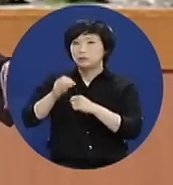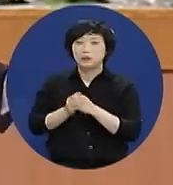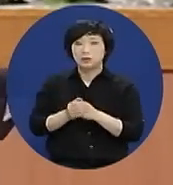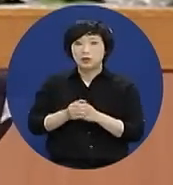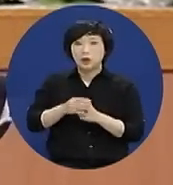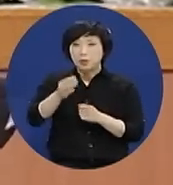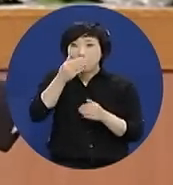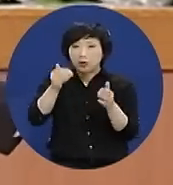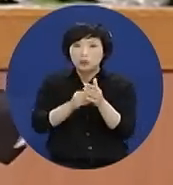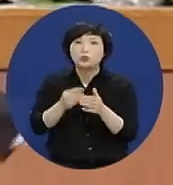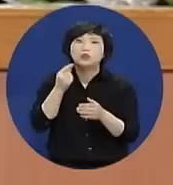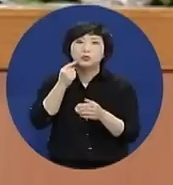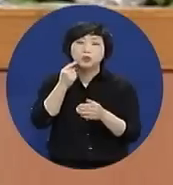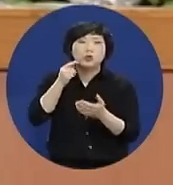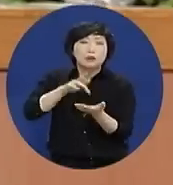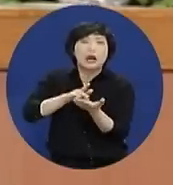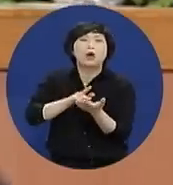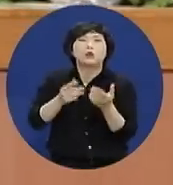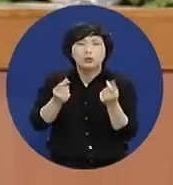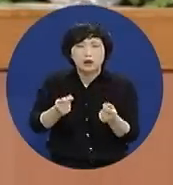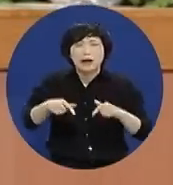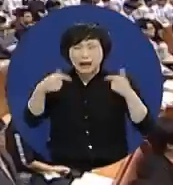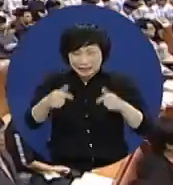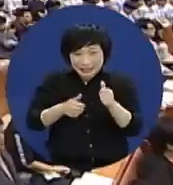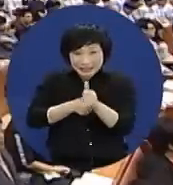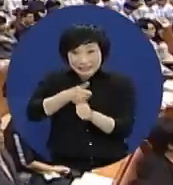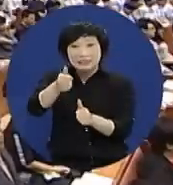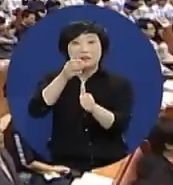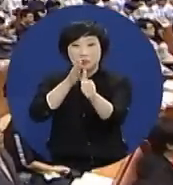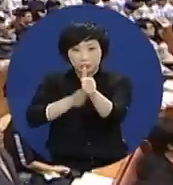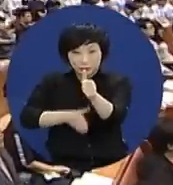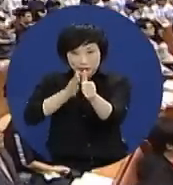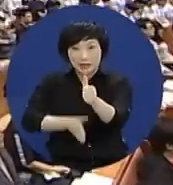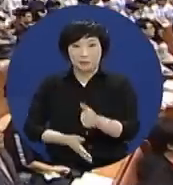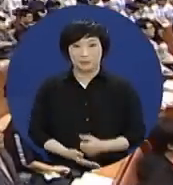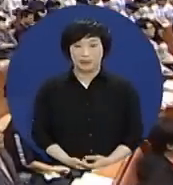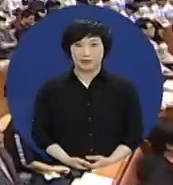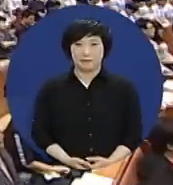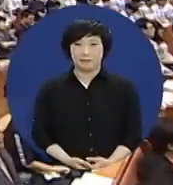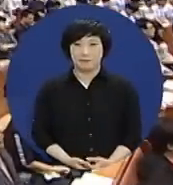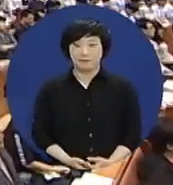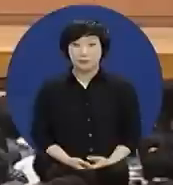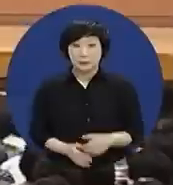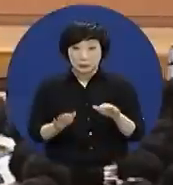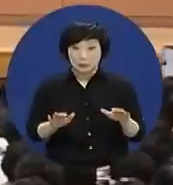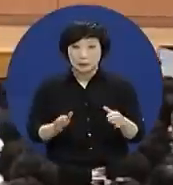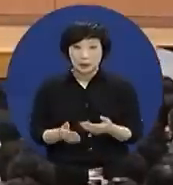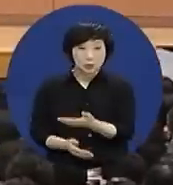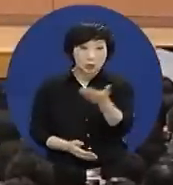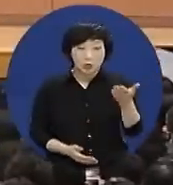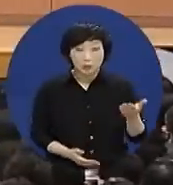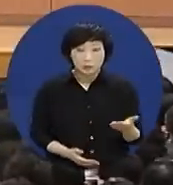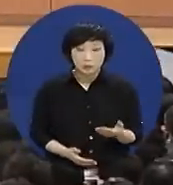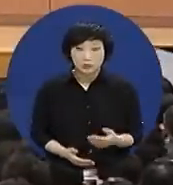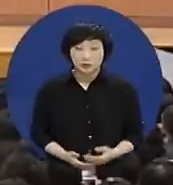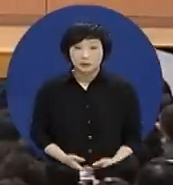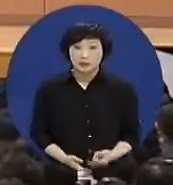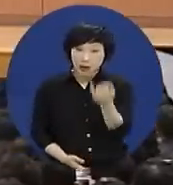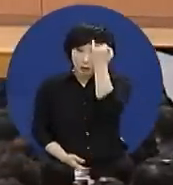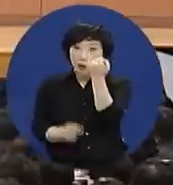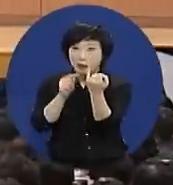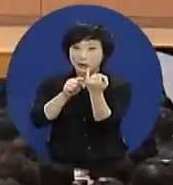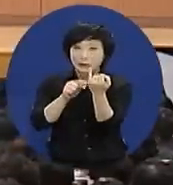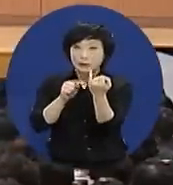勝たないと行けないのですところがエヴァはそれを知ら